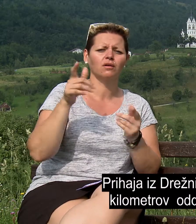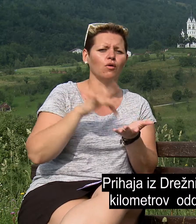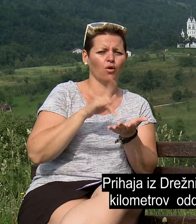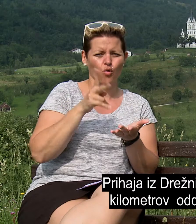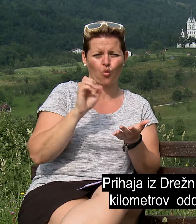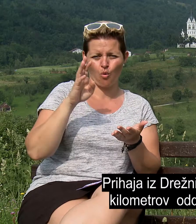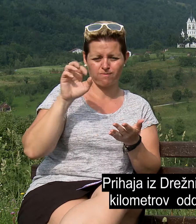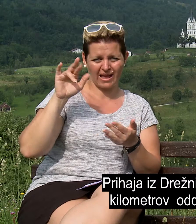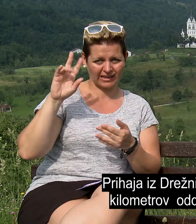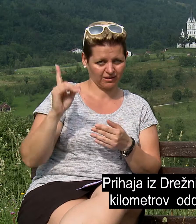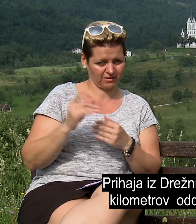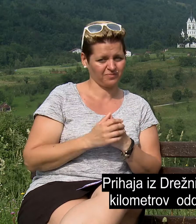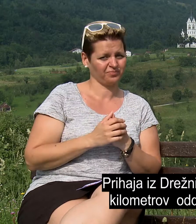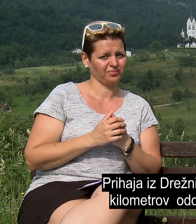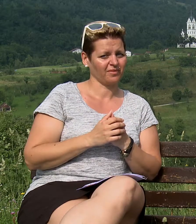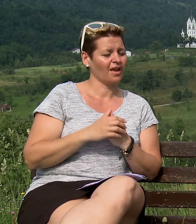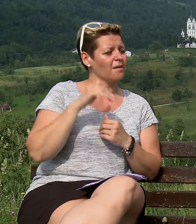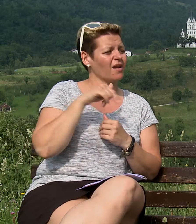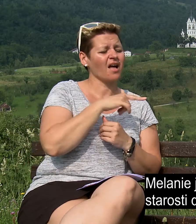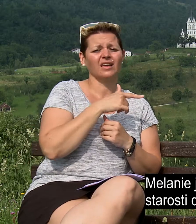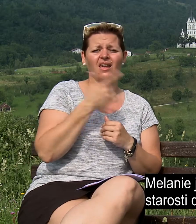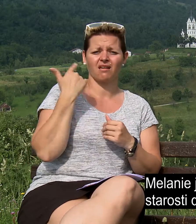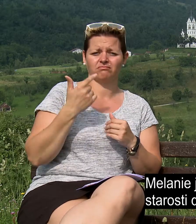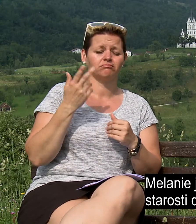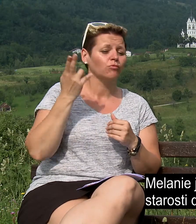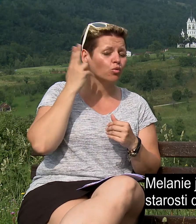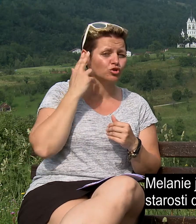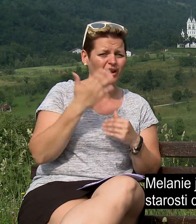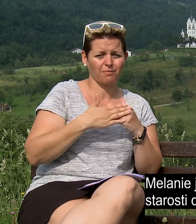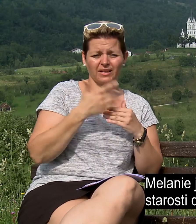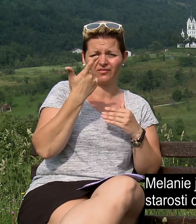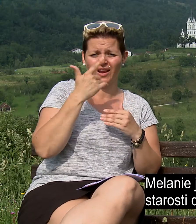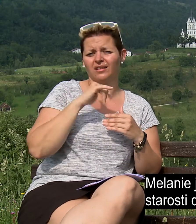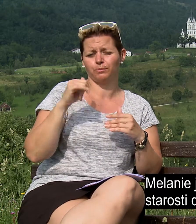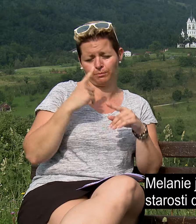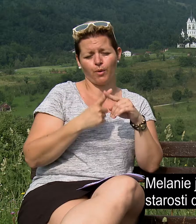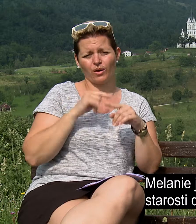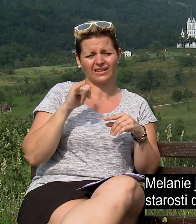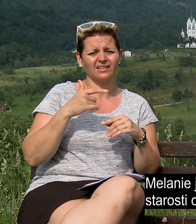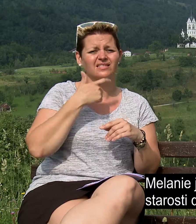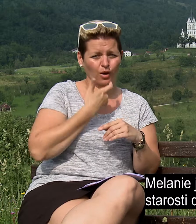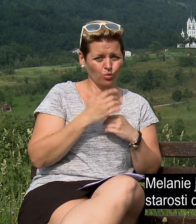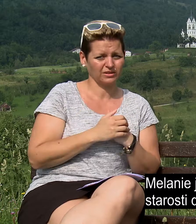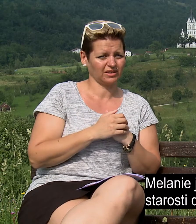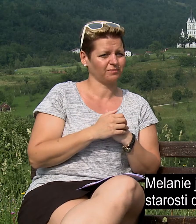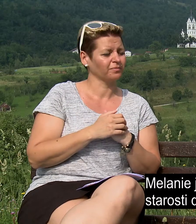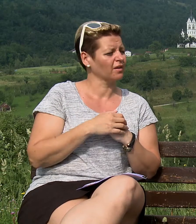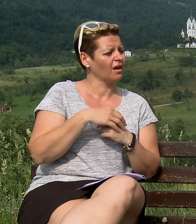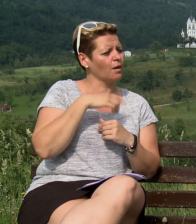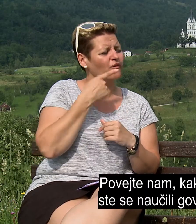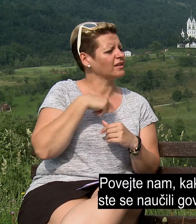od Karit. Milanja je zašila pri 2,5 leta